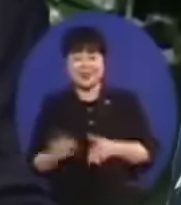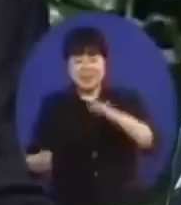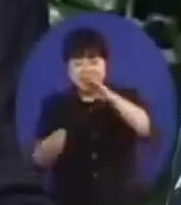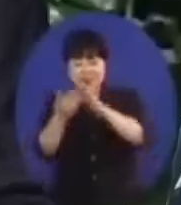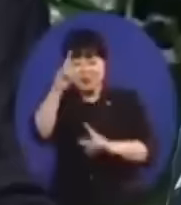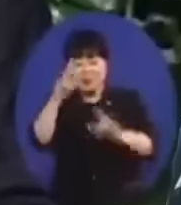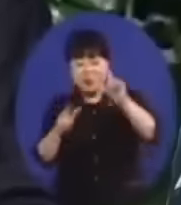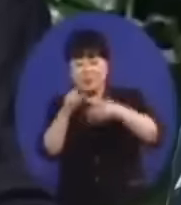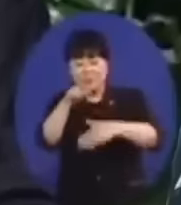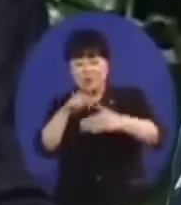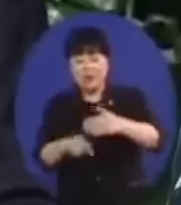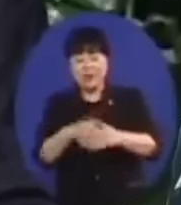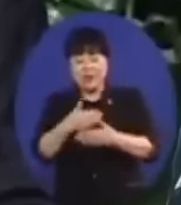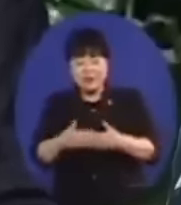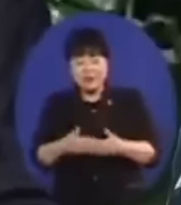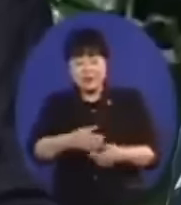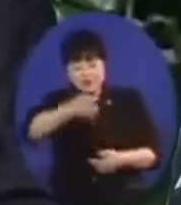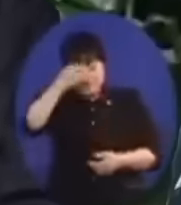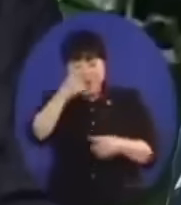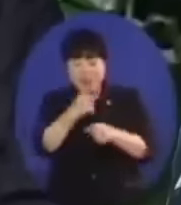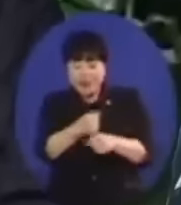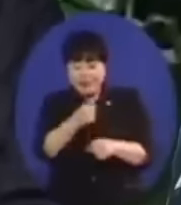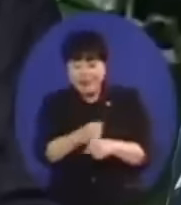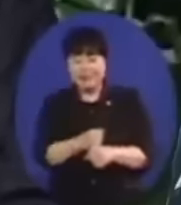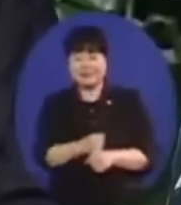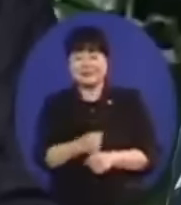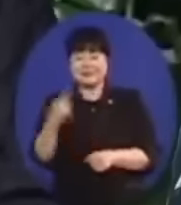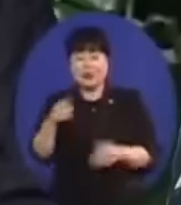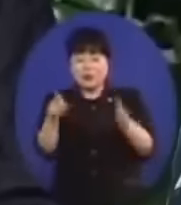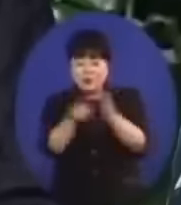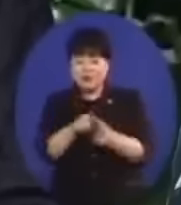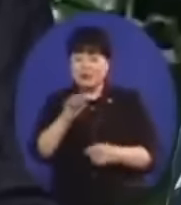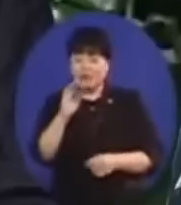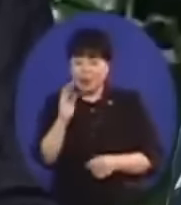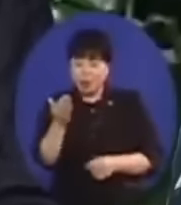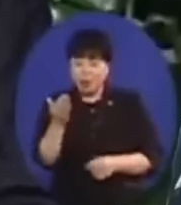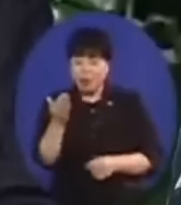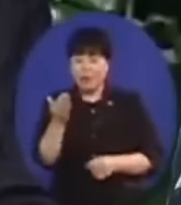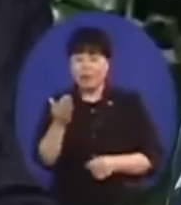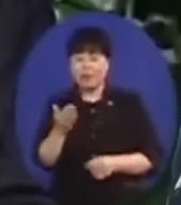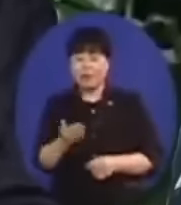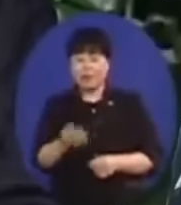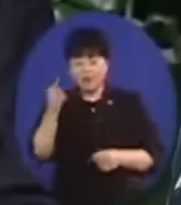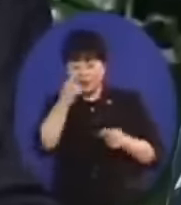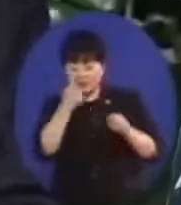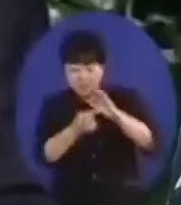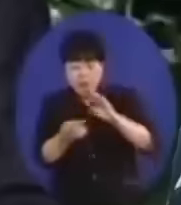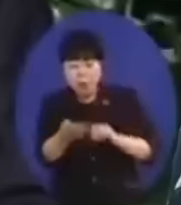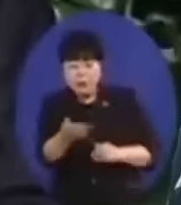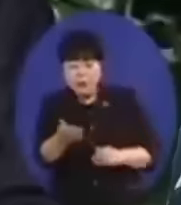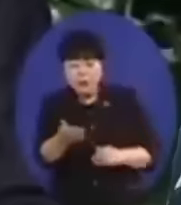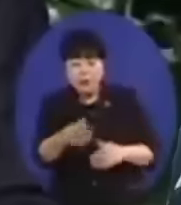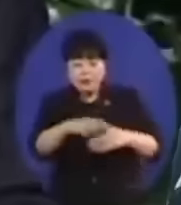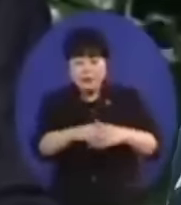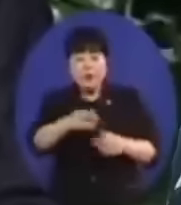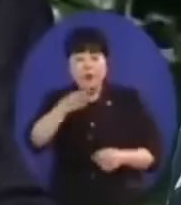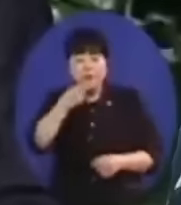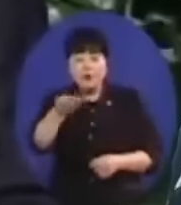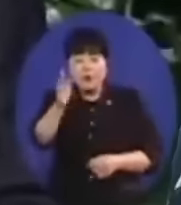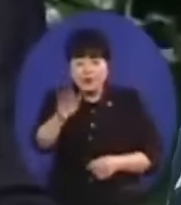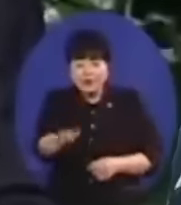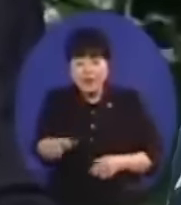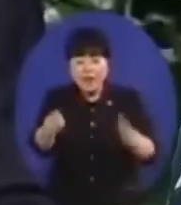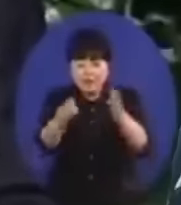이루어진 모습을 마음에 새겨서 꿈으로 그리게 되고 그 다음에는 믿게 되고 눈은 아무 신경 안 보이고 귀에는 아무 소리 안 들리고 손은 잡히는